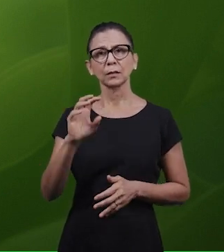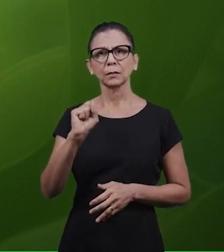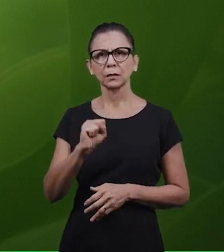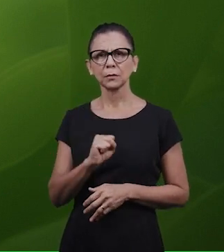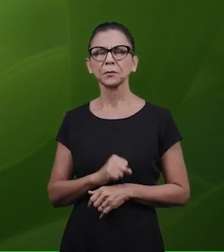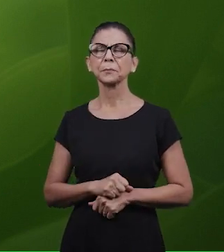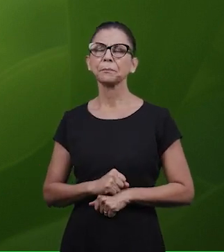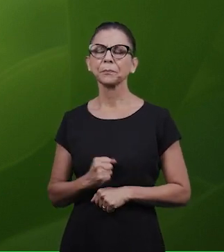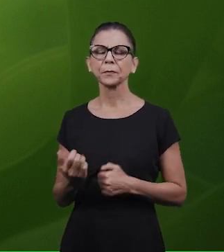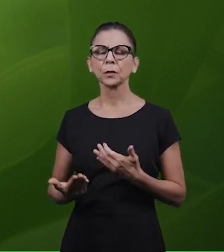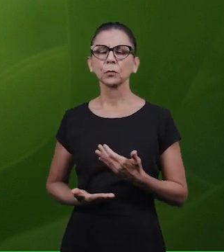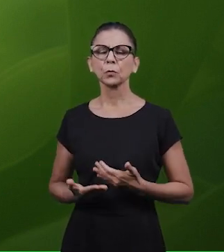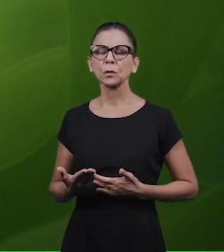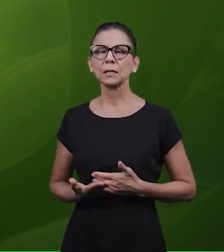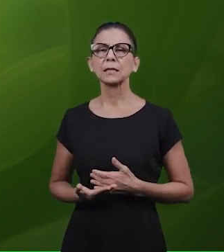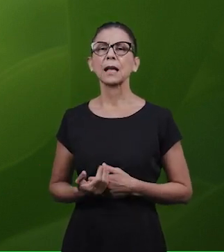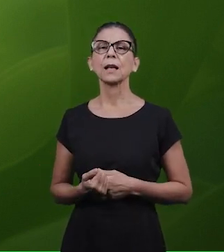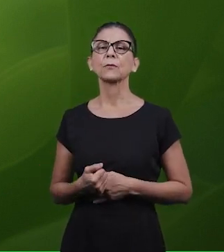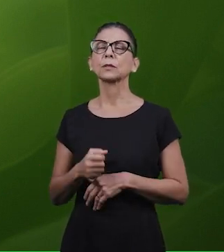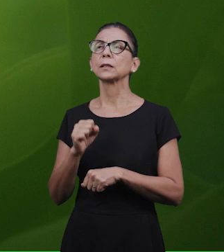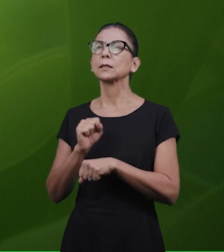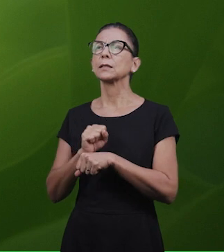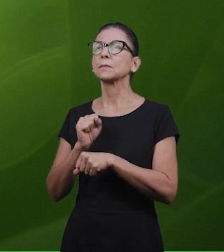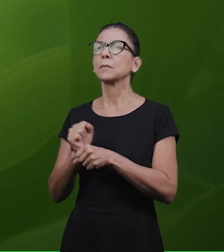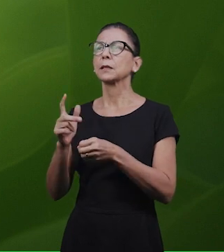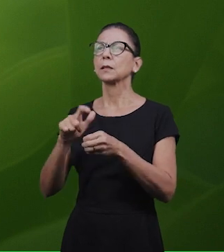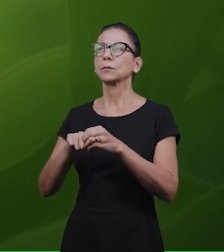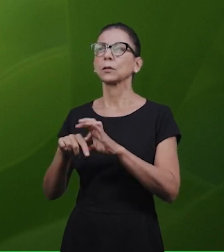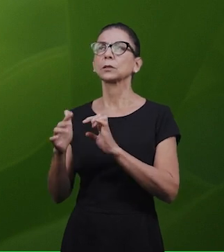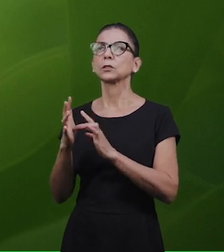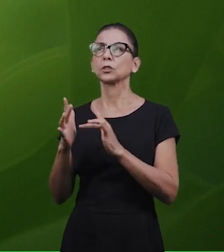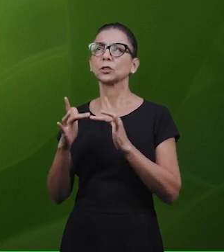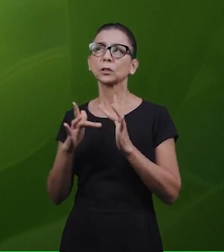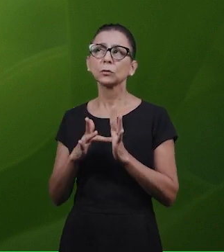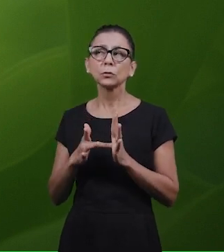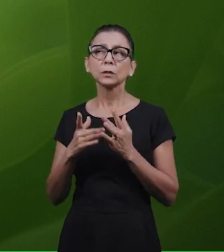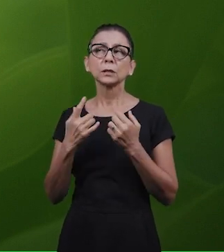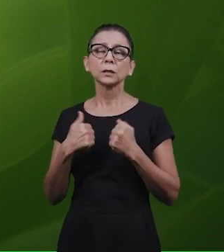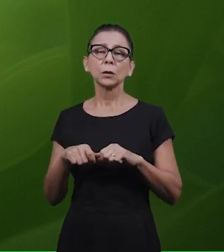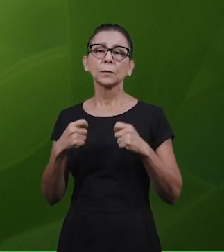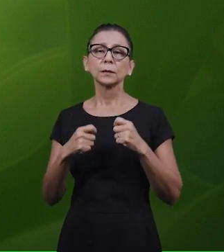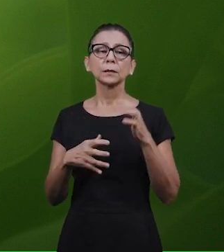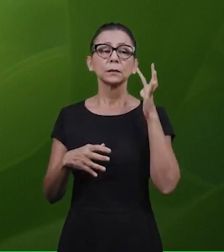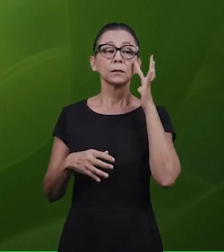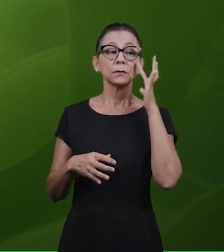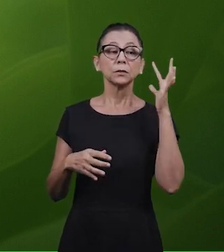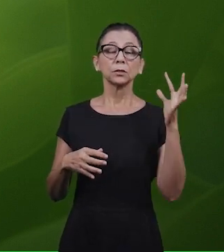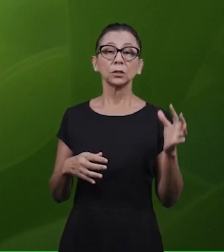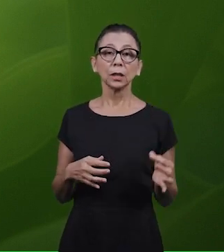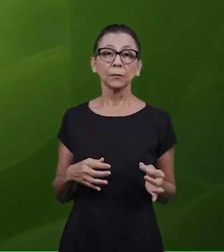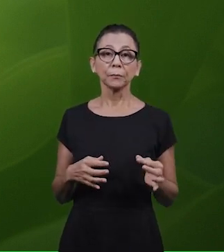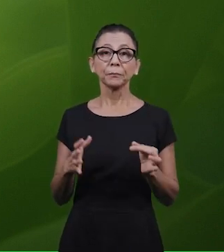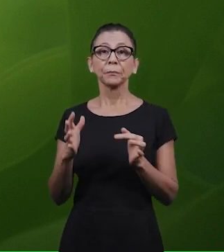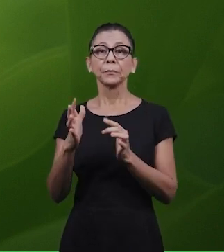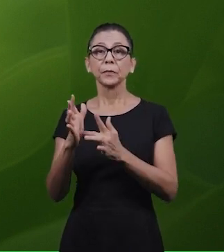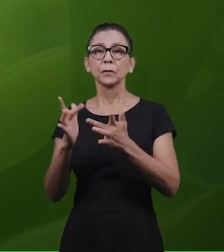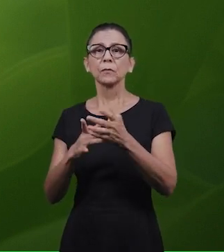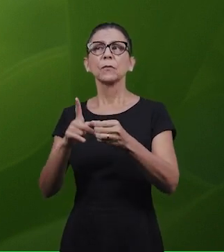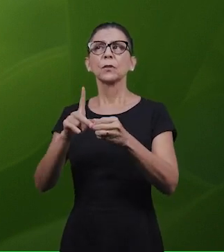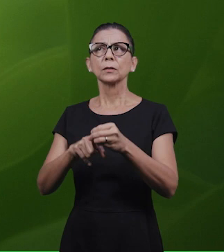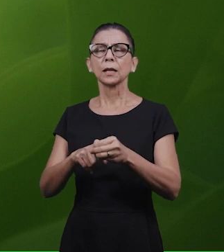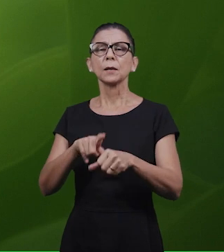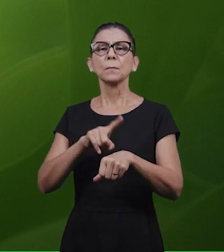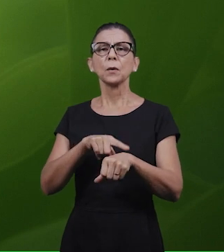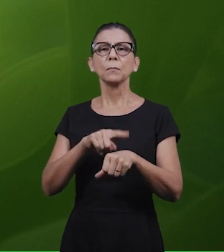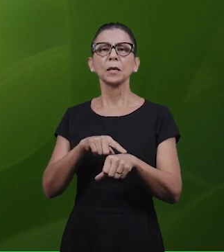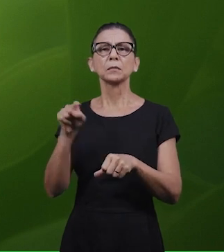par rapport au serviteur qui attend vigilant son Seigneur. Il reviendra dans un moment que personne ne connaît. Jésus raconte